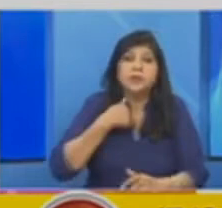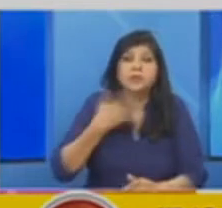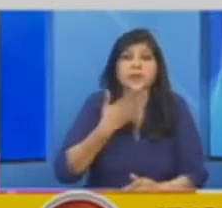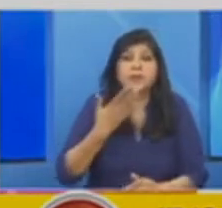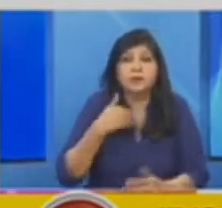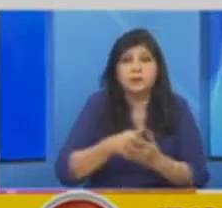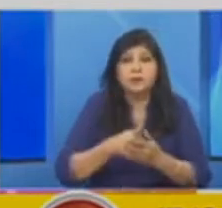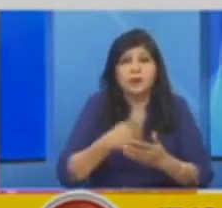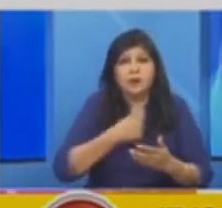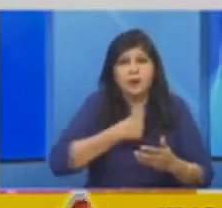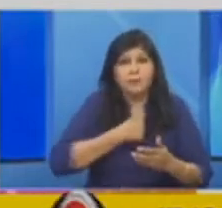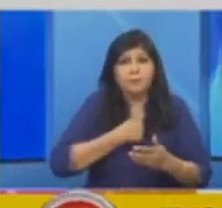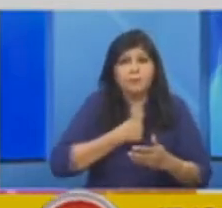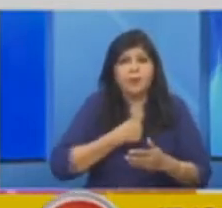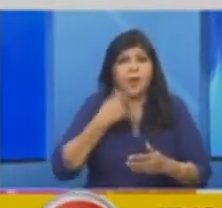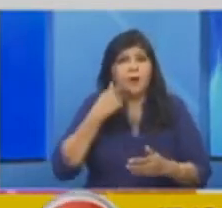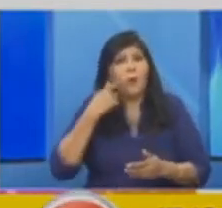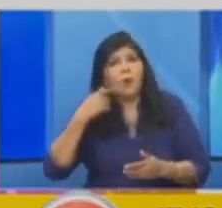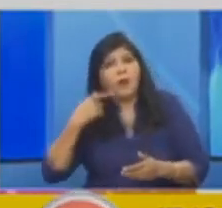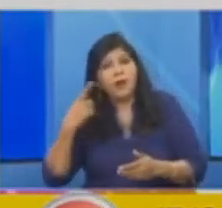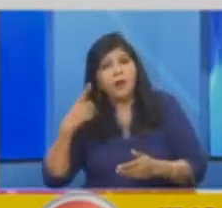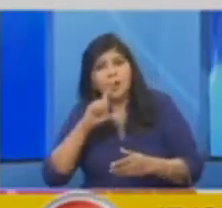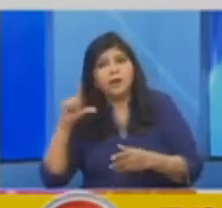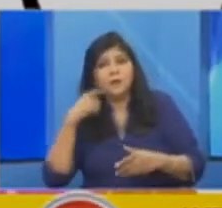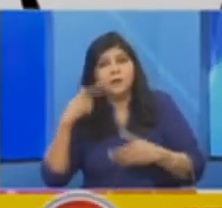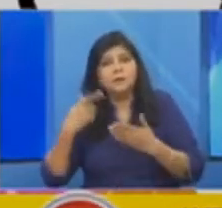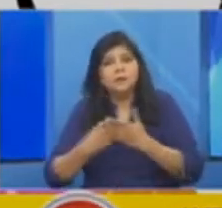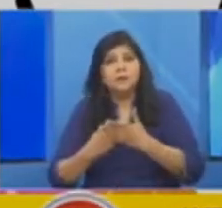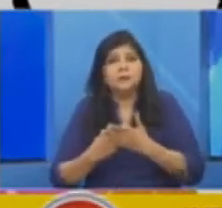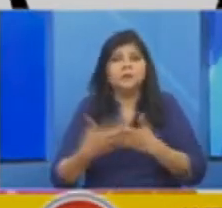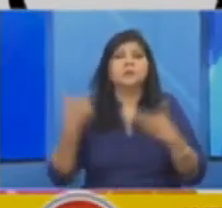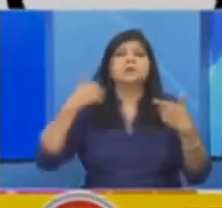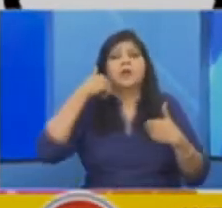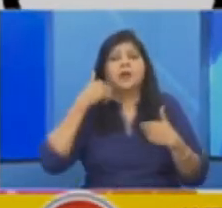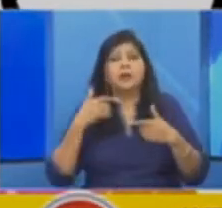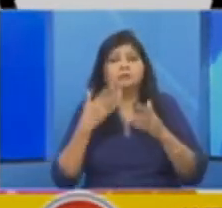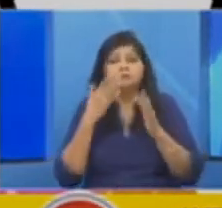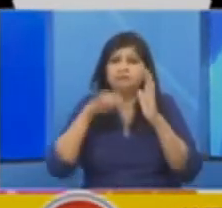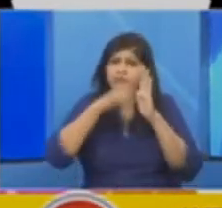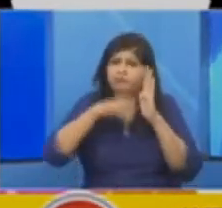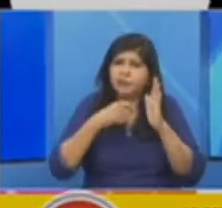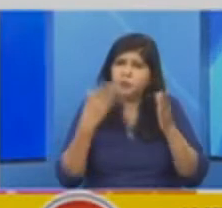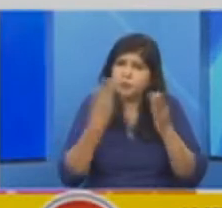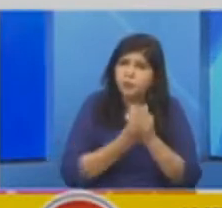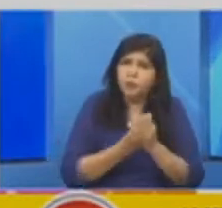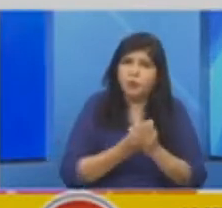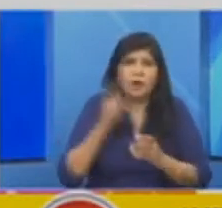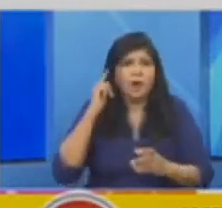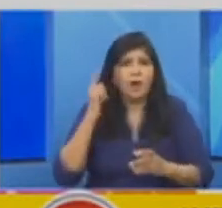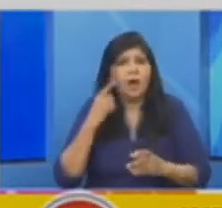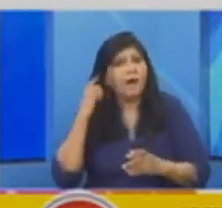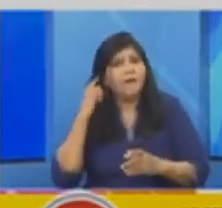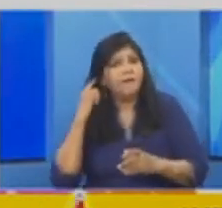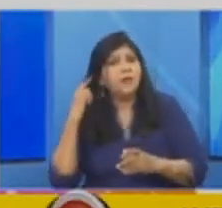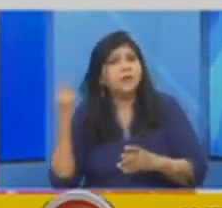हम अपनी मात्रुभाशा में टैक्स वीडियो और ओडियो के जरिये अपनी बात रख सकते हैं